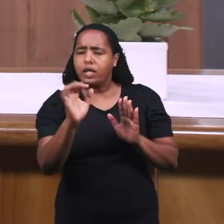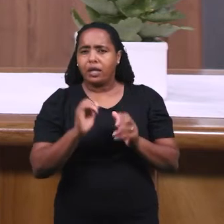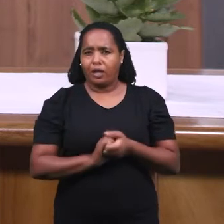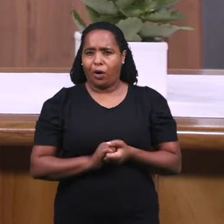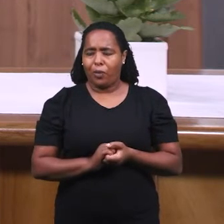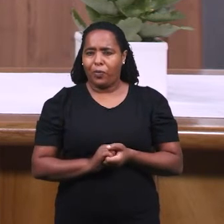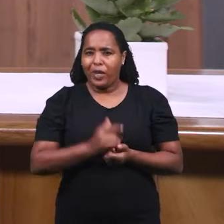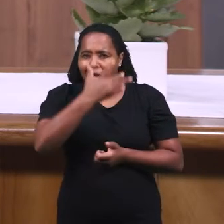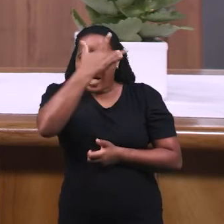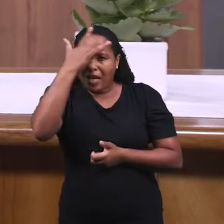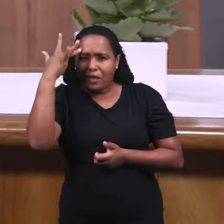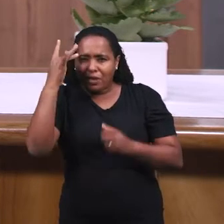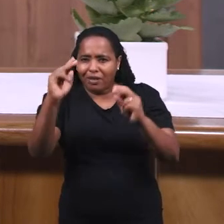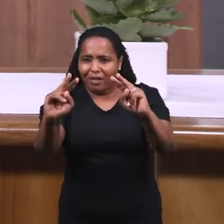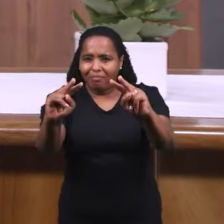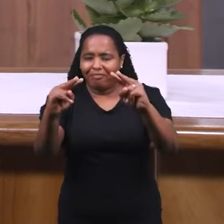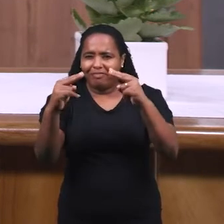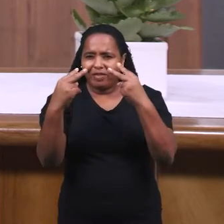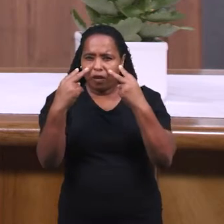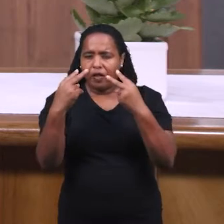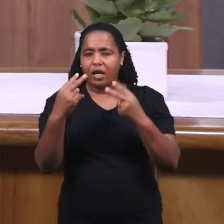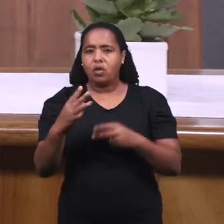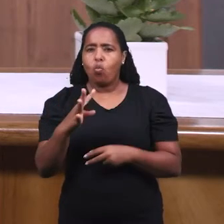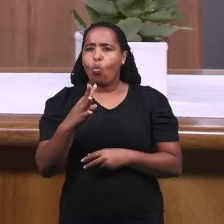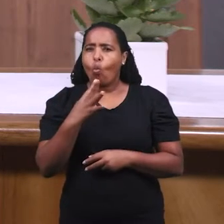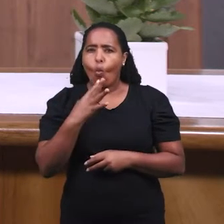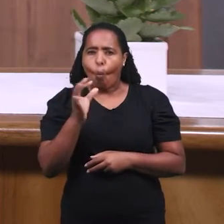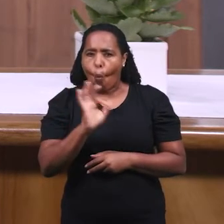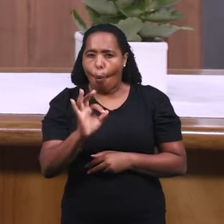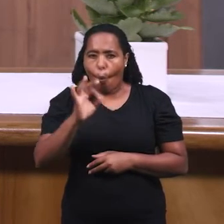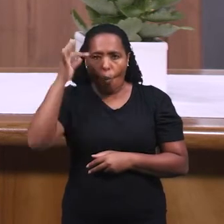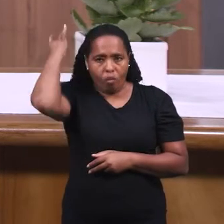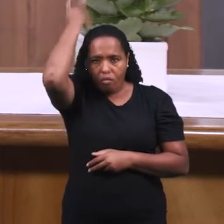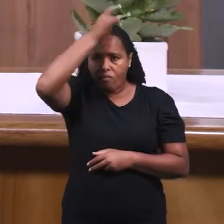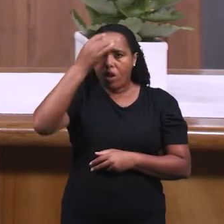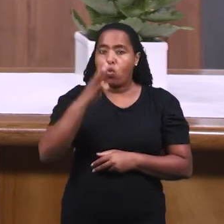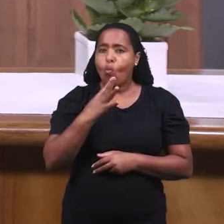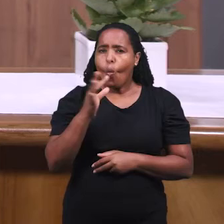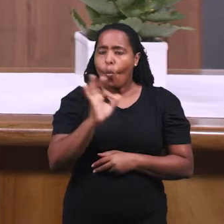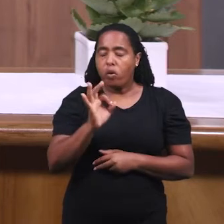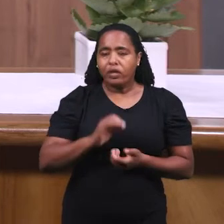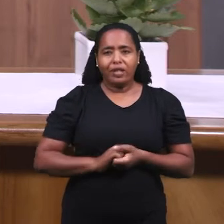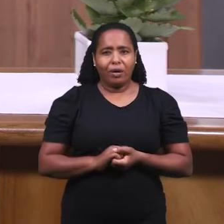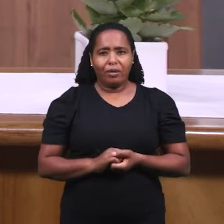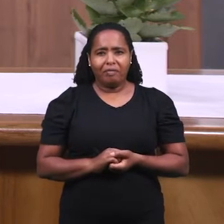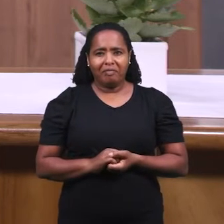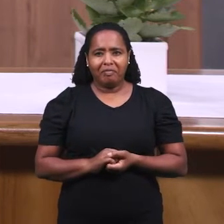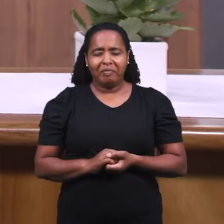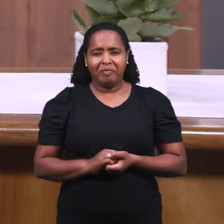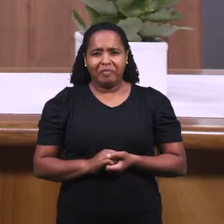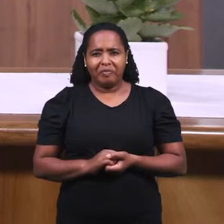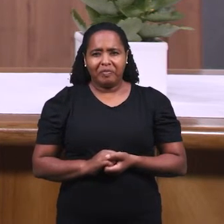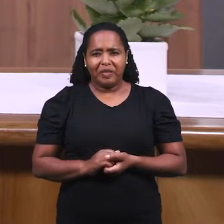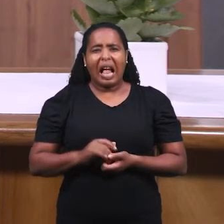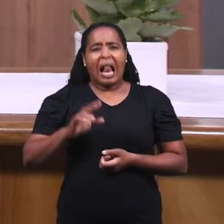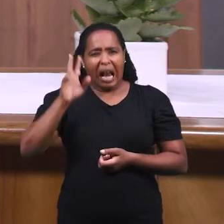сам лично. И многие, кто слышит нас, не знают лично Духа Святого.